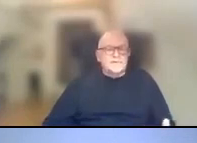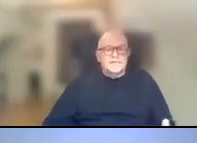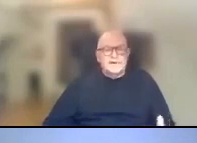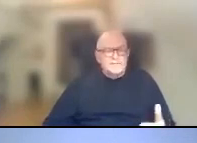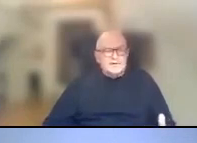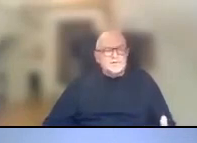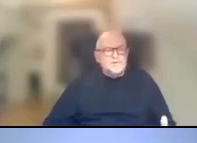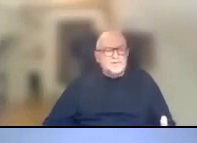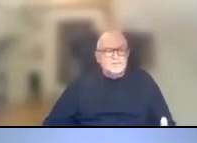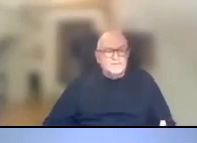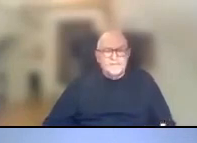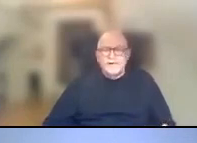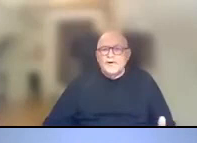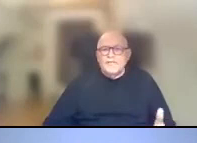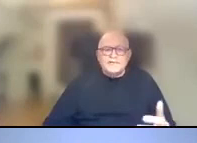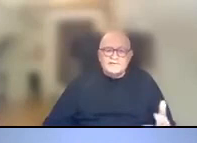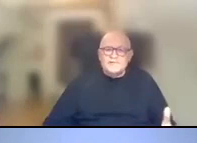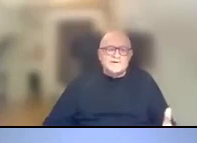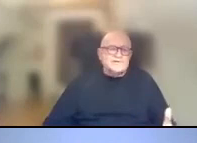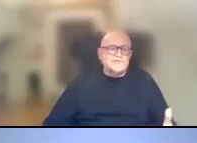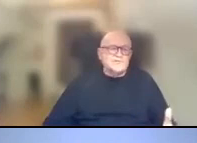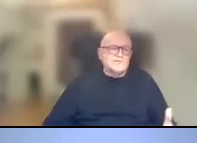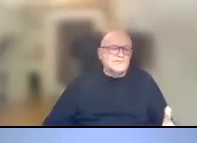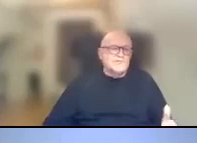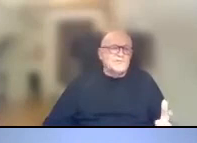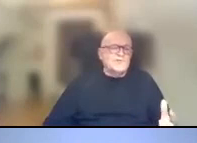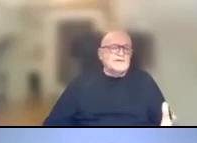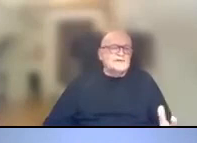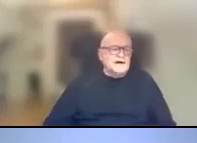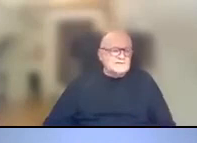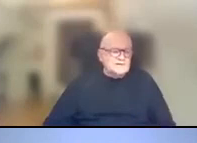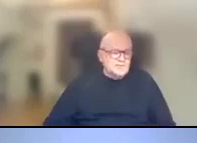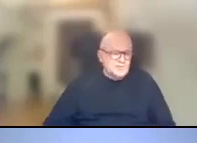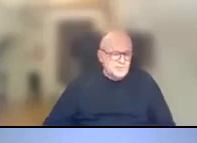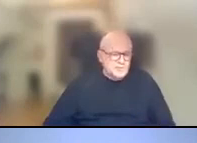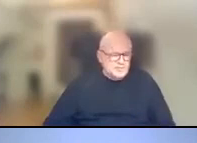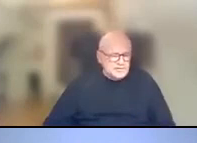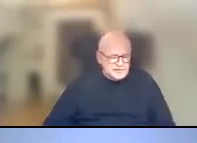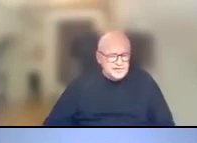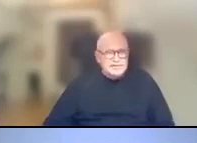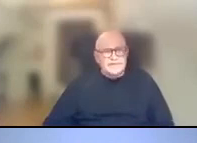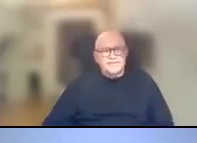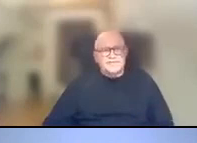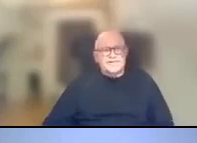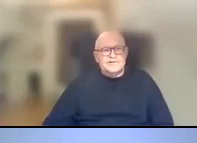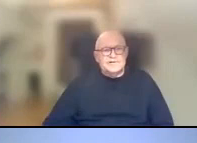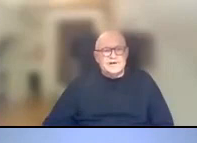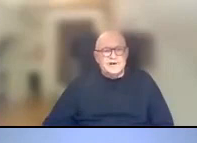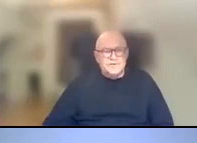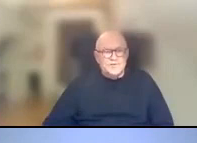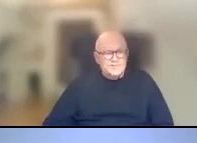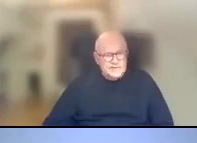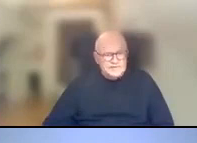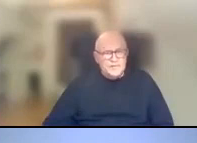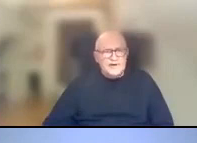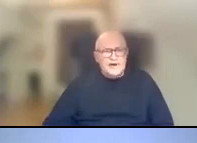Dreiklang von Person, von Situation und von Interaktion. Und das gilt selbstverständlich